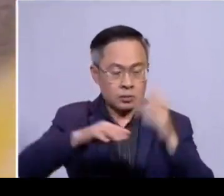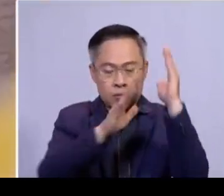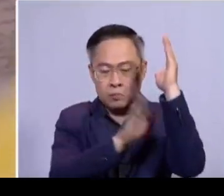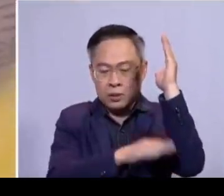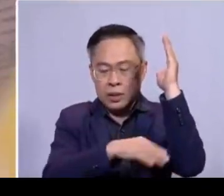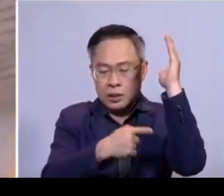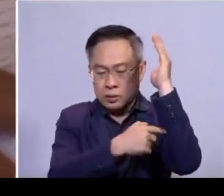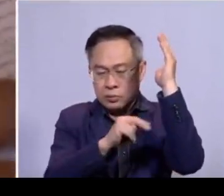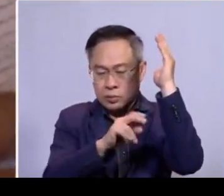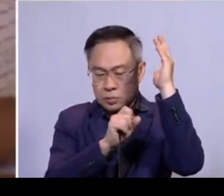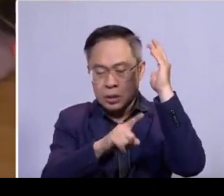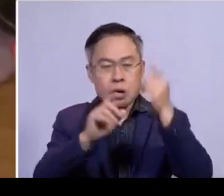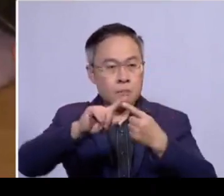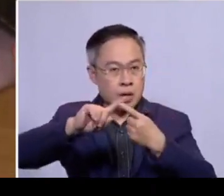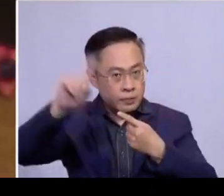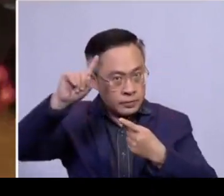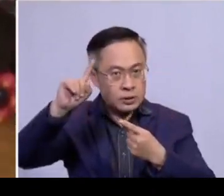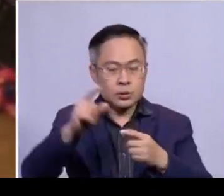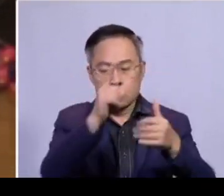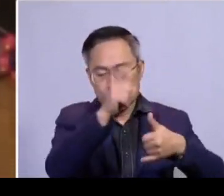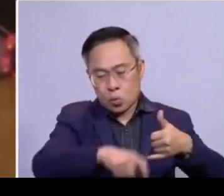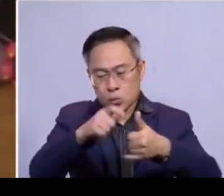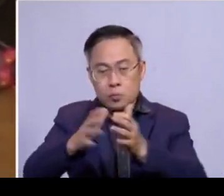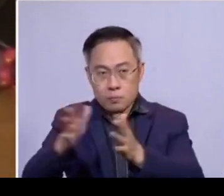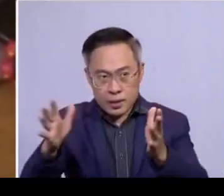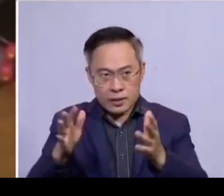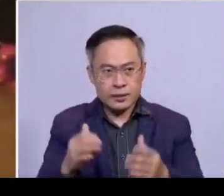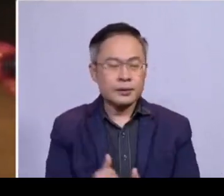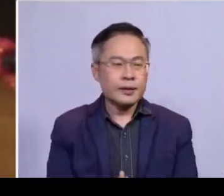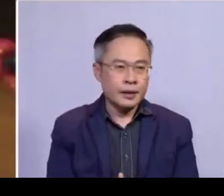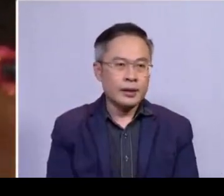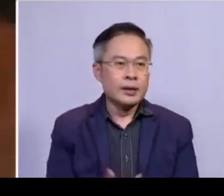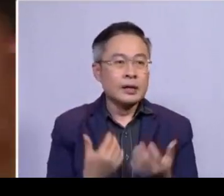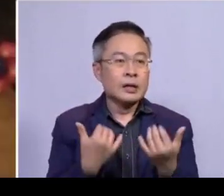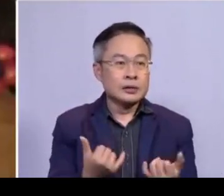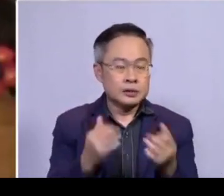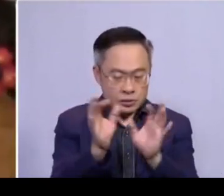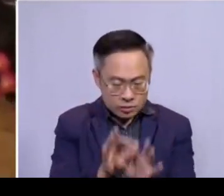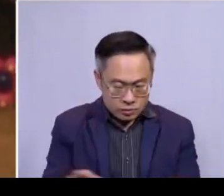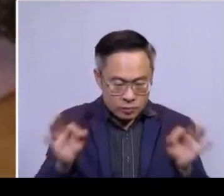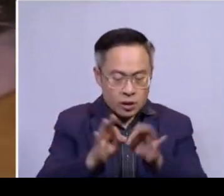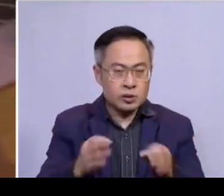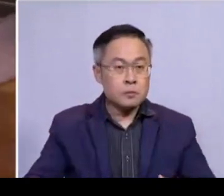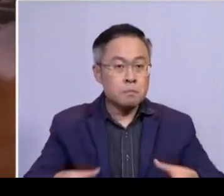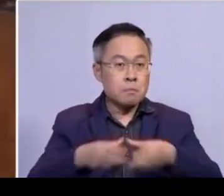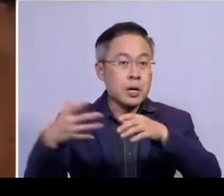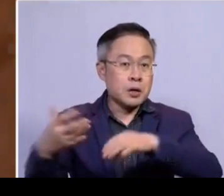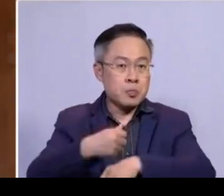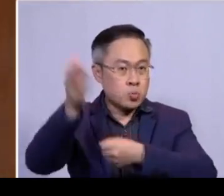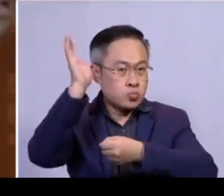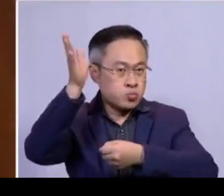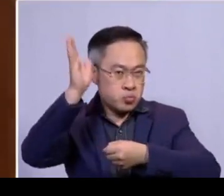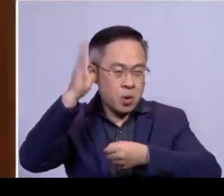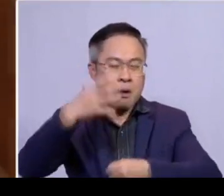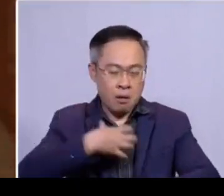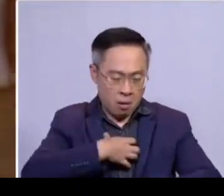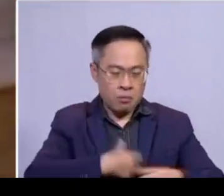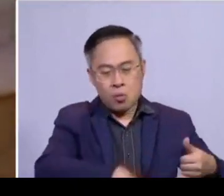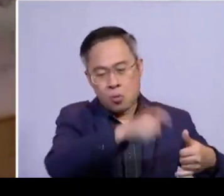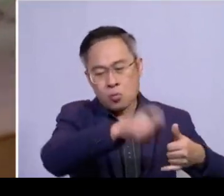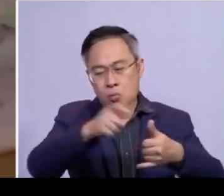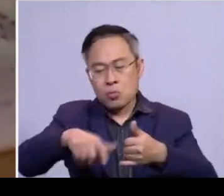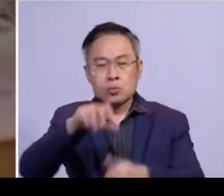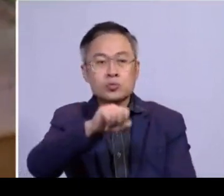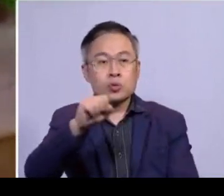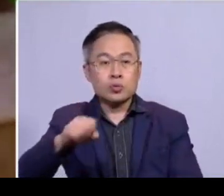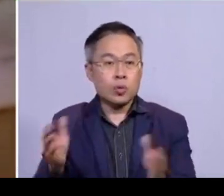ต้ค่ะทำให้มีส.ส.แบบแบ่งเขตได้มากถึง10คนด้วยกันที่นี่ค่ะจึงกลายเป็นจุดยุทธศาสตร์แล้วก็เป็นที่หมายมั่นนะคะของบรรดาพรรคการเมืองใหญ่ๆ